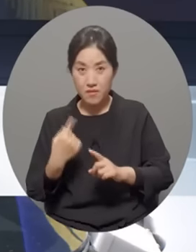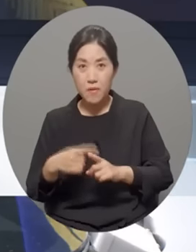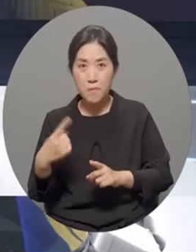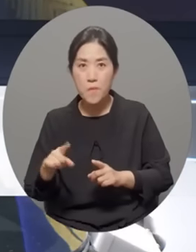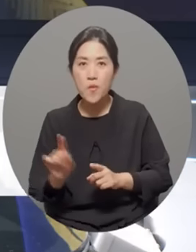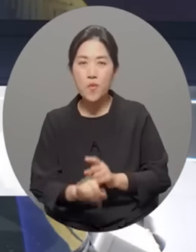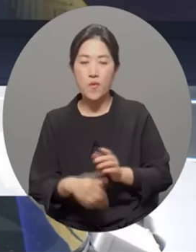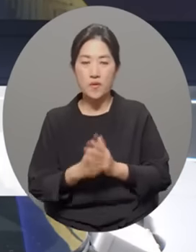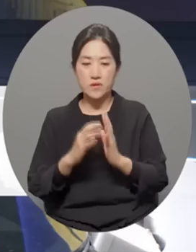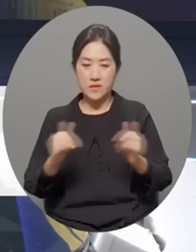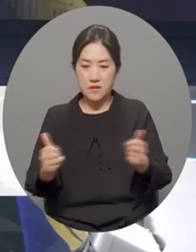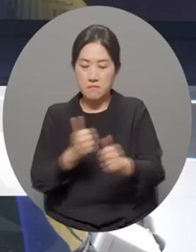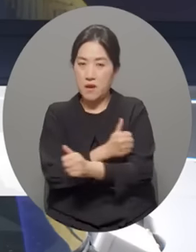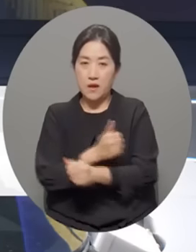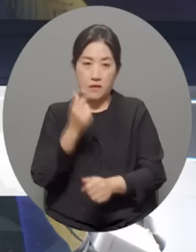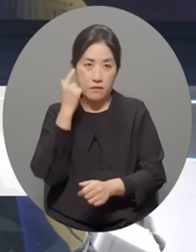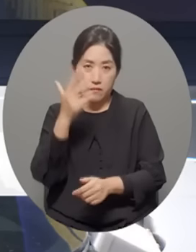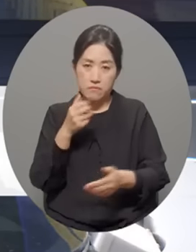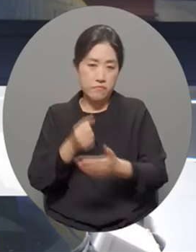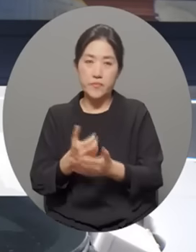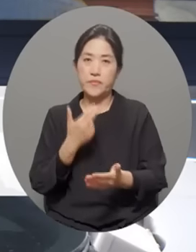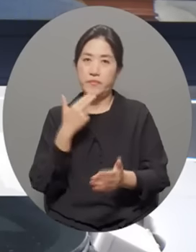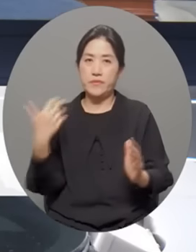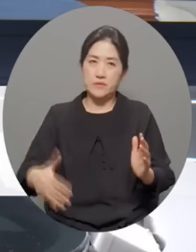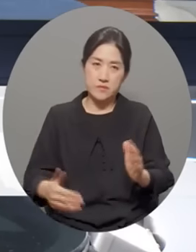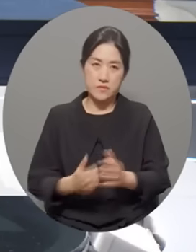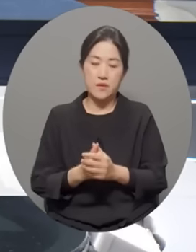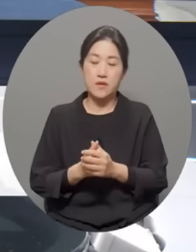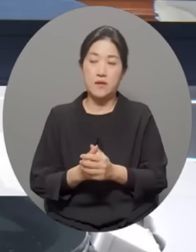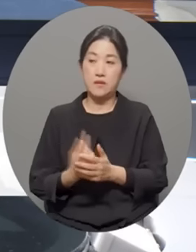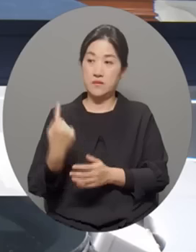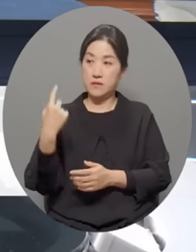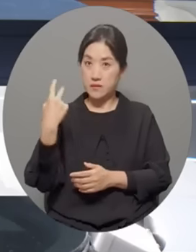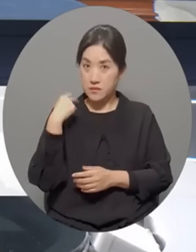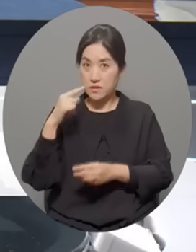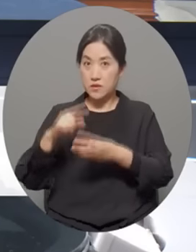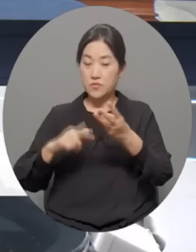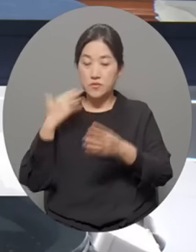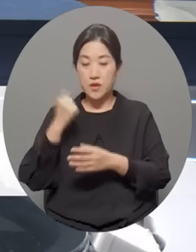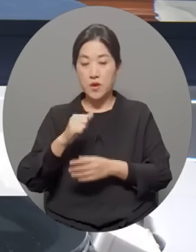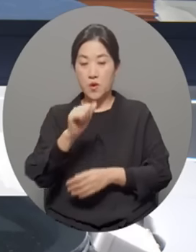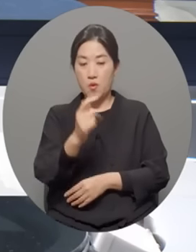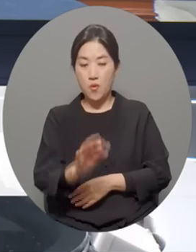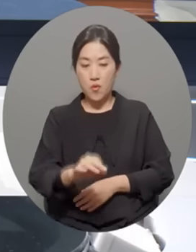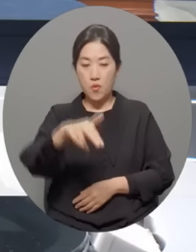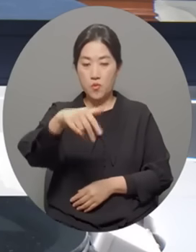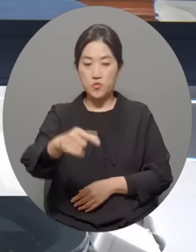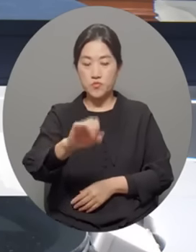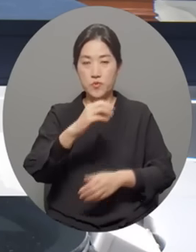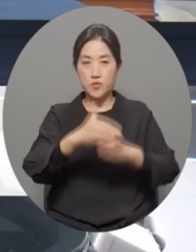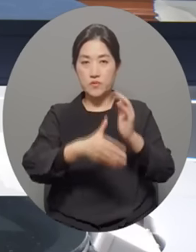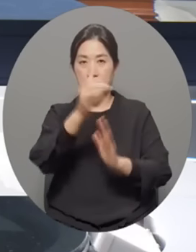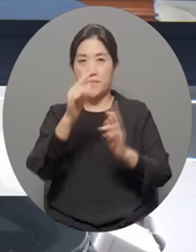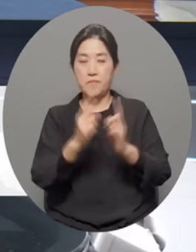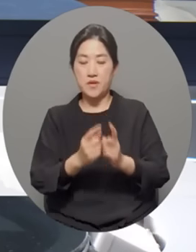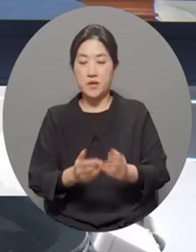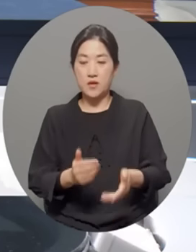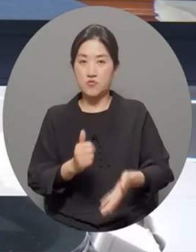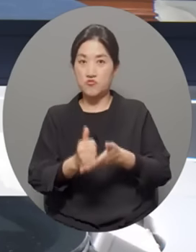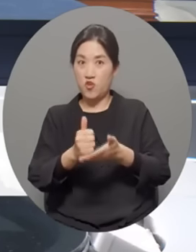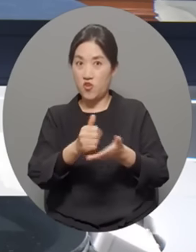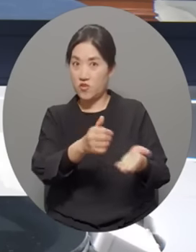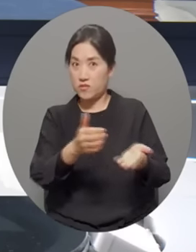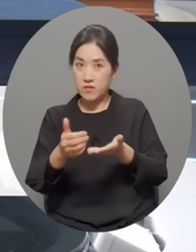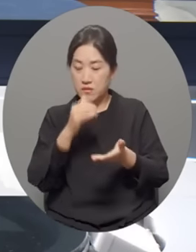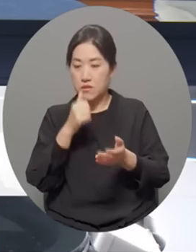결론을 내지 못하고 있습니다 윤 대통령이 그제 홍준표 대구시장과 만나 추천을 받기도 했는데요 비서실장으로 장재원